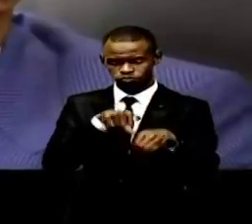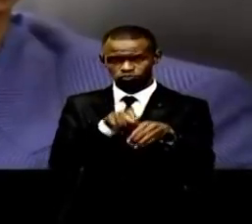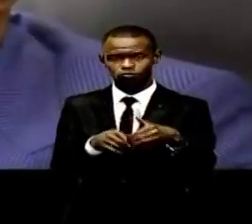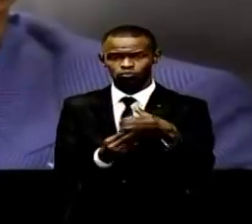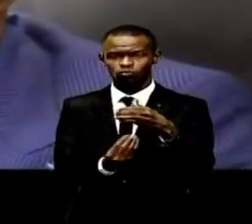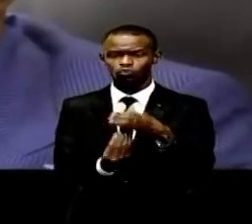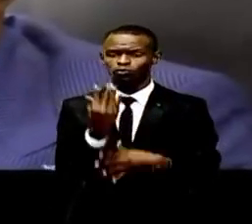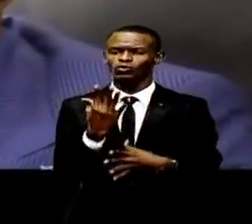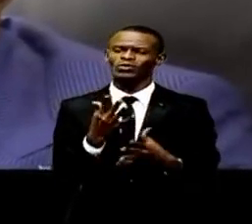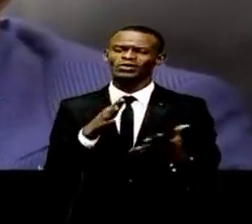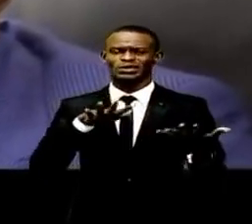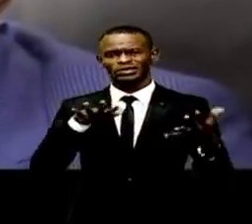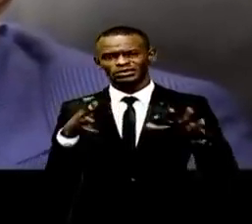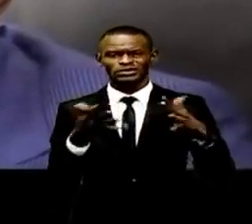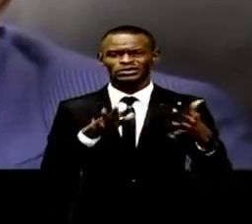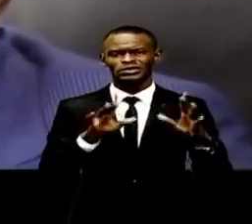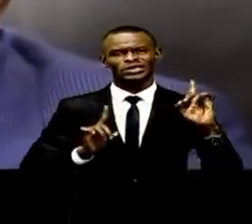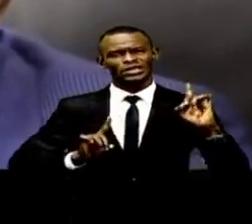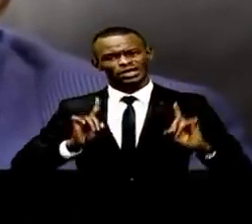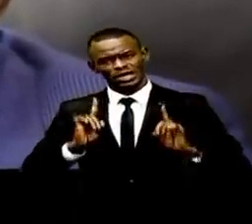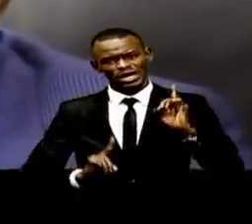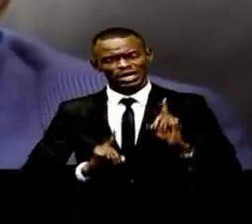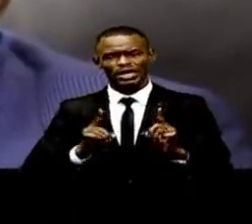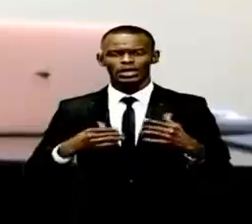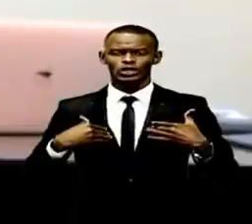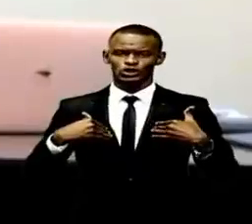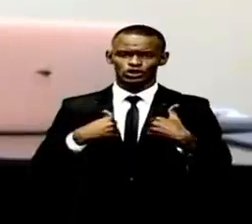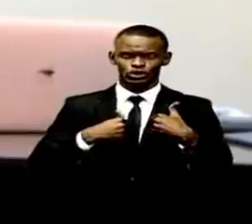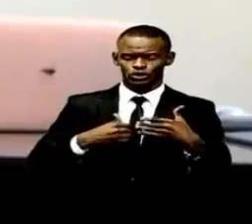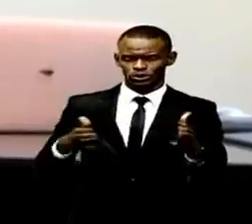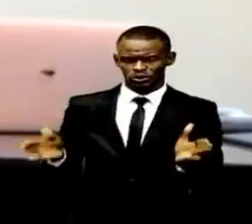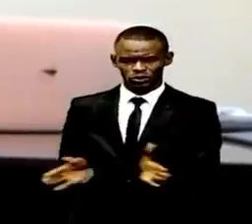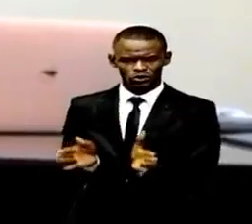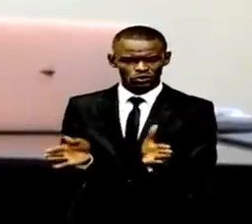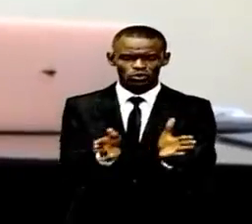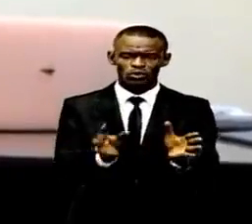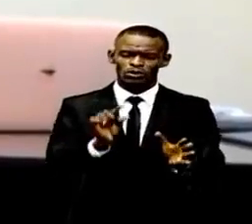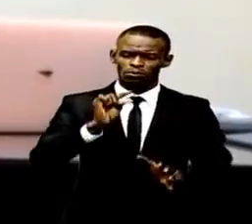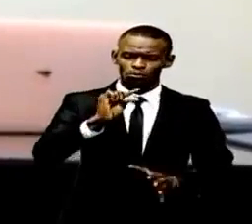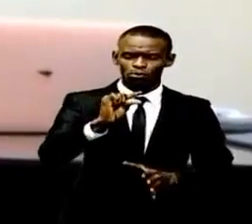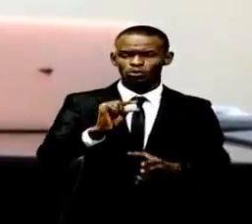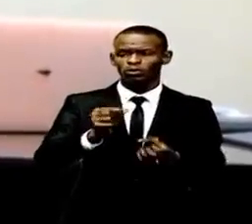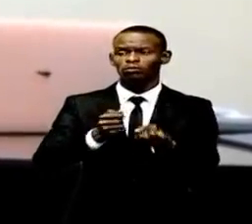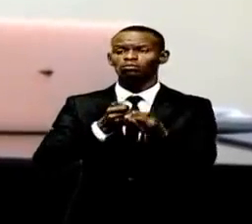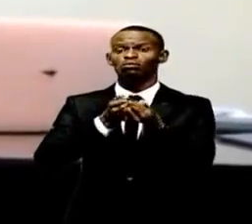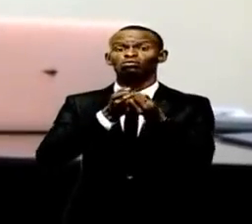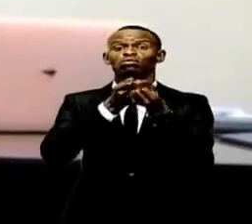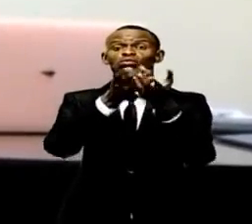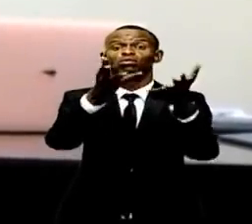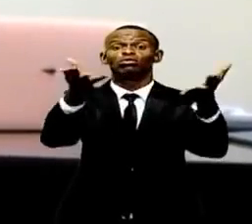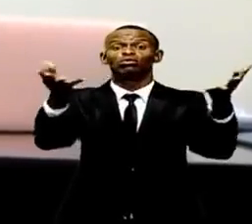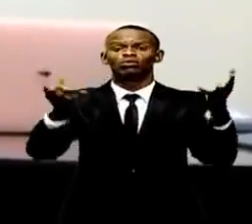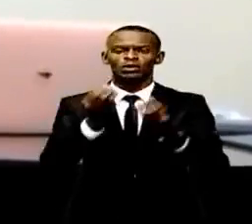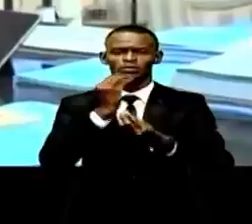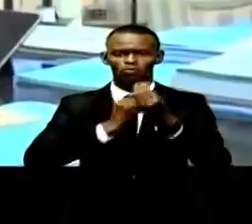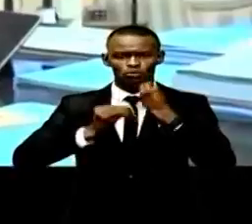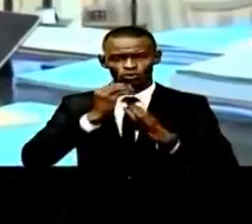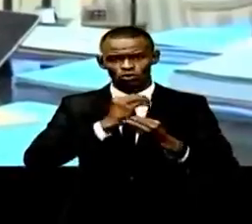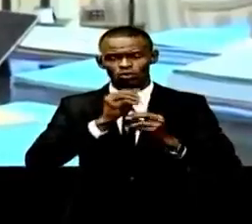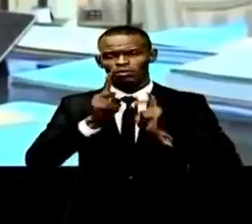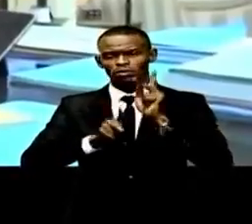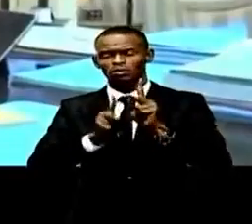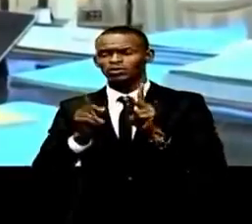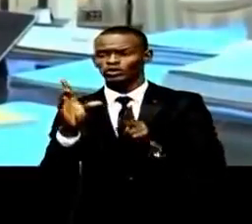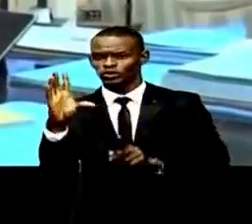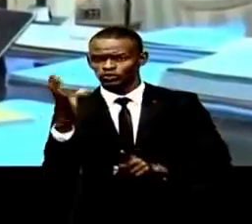et un élevage de substances extensifs ne parviennent pas à couvrir les besoins alimentaires d'une population en croissance